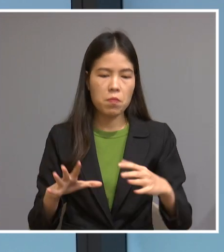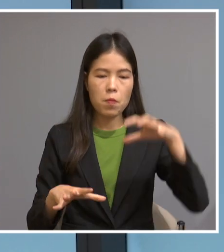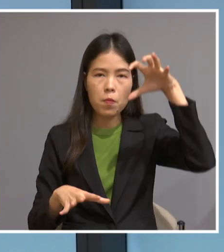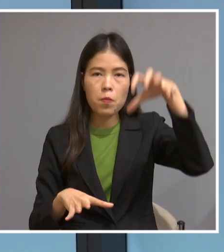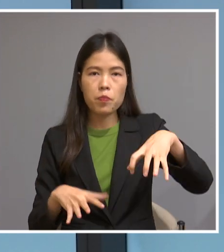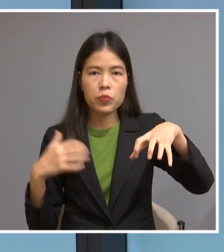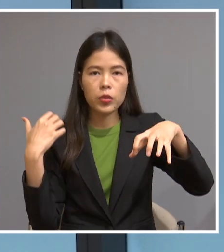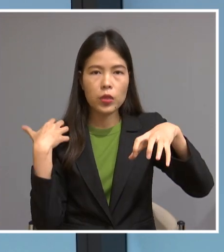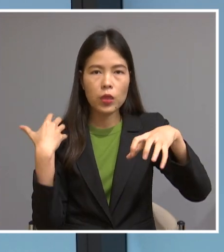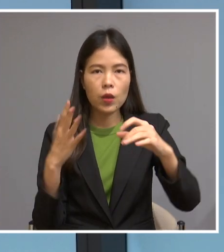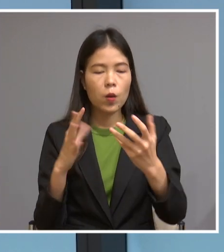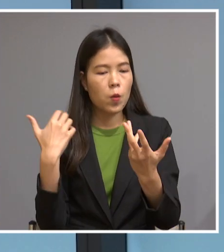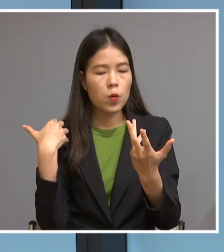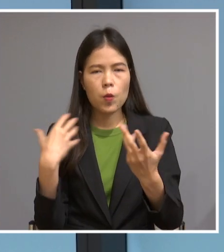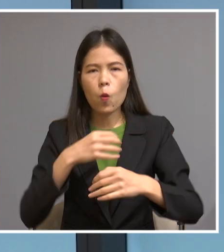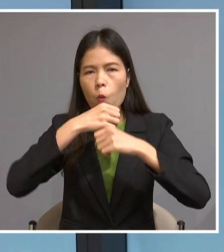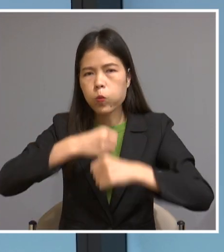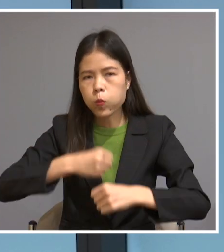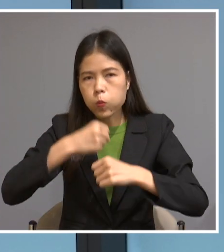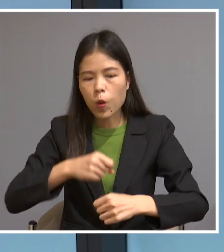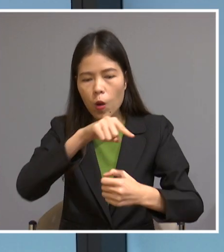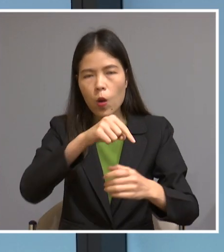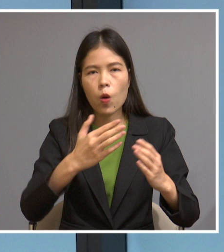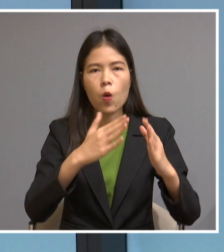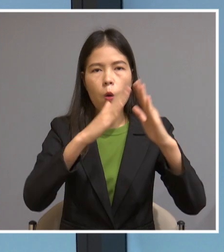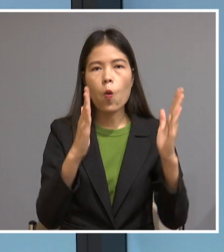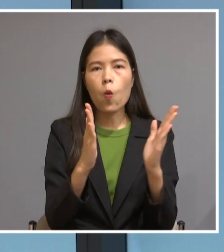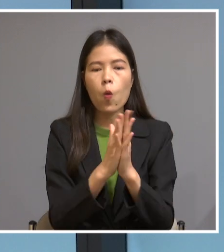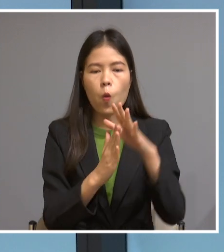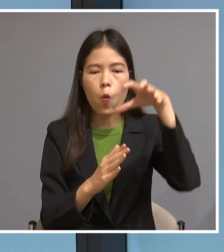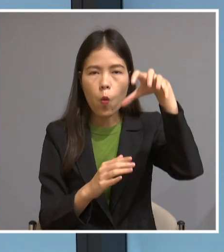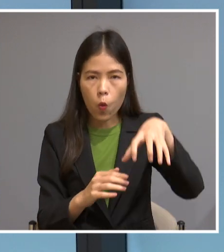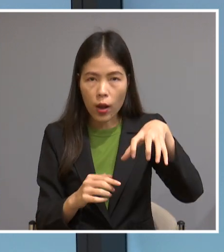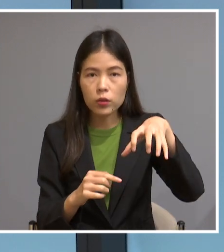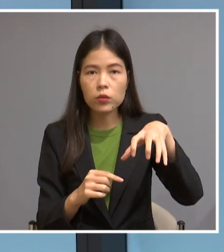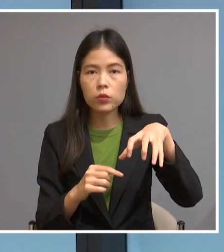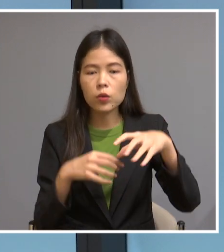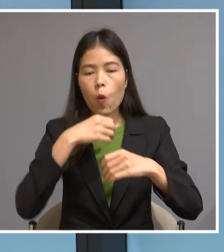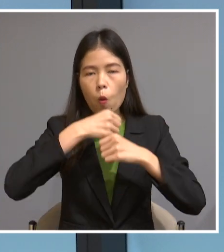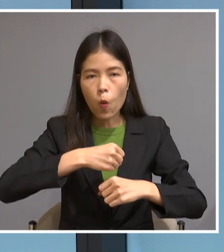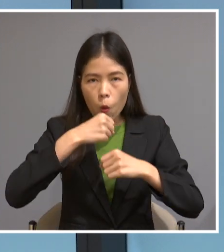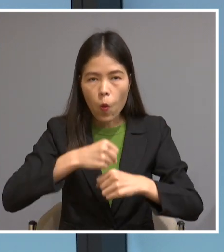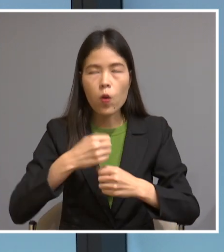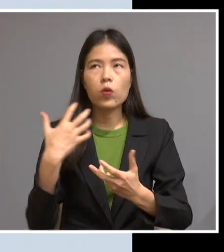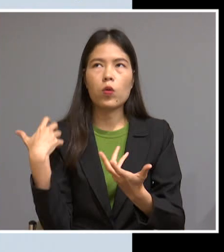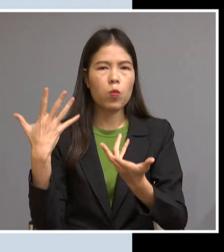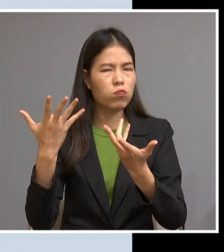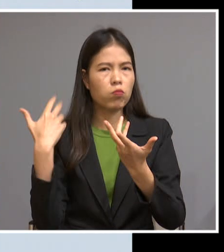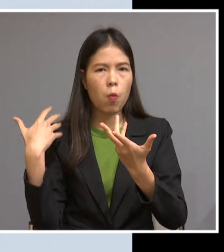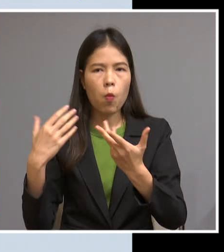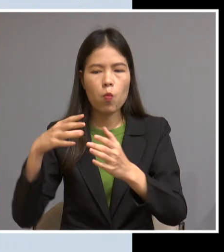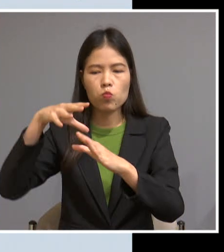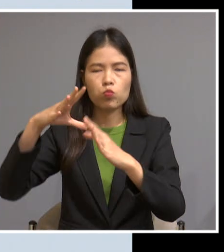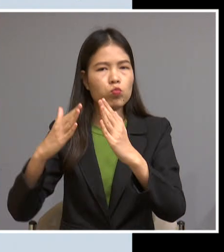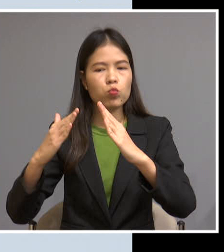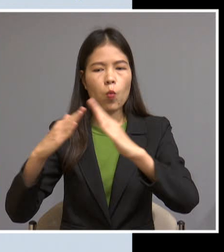วเส้นทางจำนวน 4 แห่งได้แก่วัดพธาธ์ โมคละลานวิหารวัดมงคล